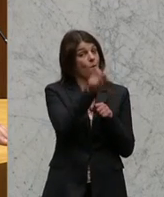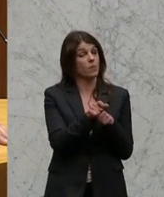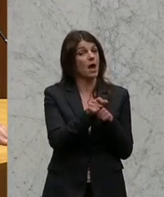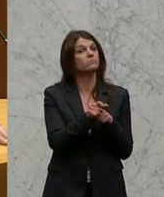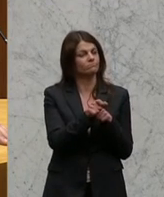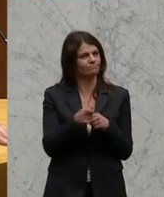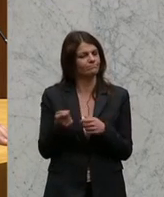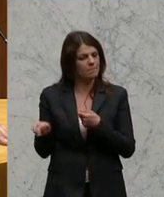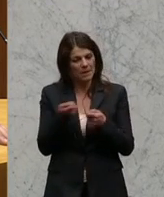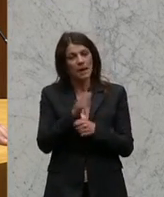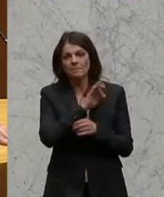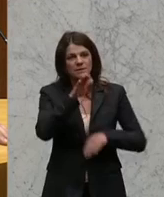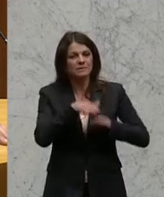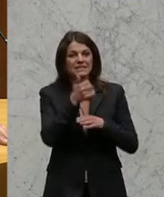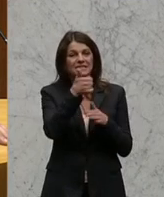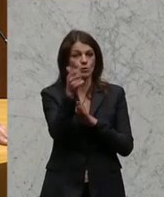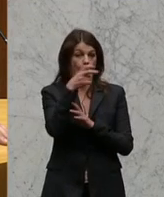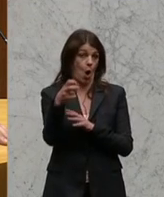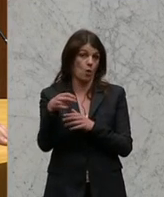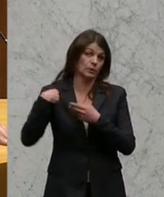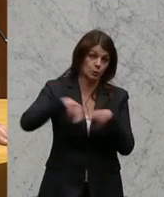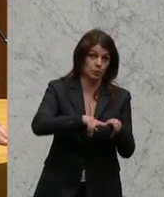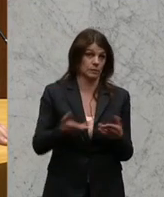bis zu 600 Euro bringt.